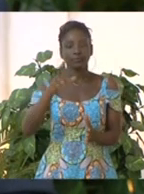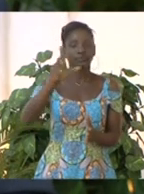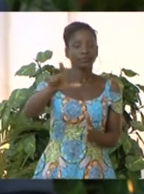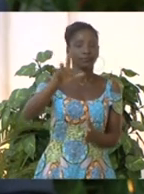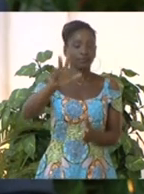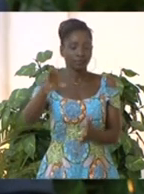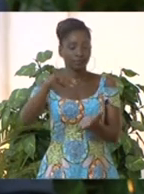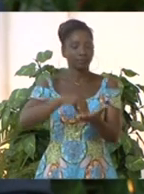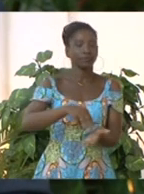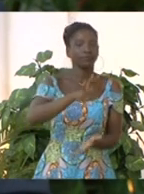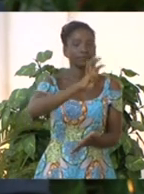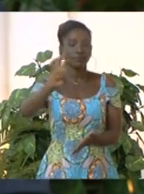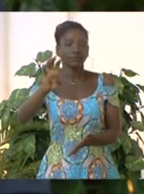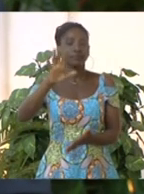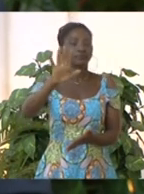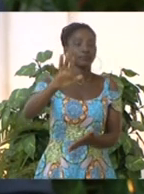23